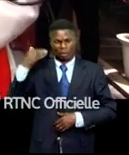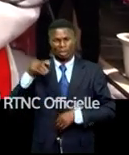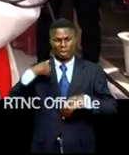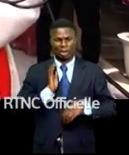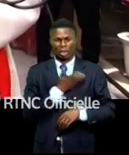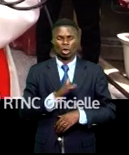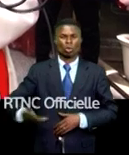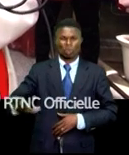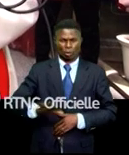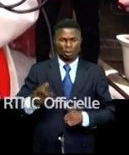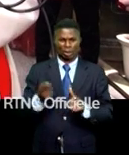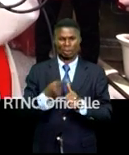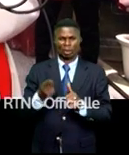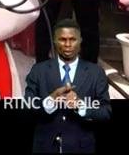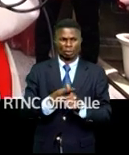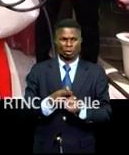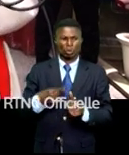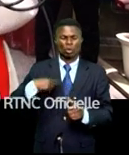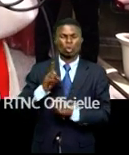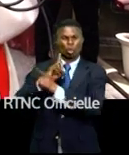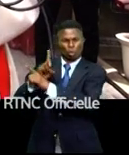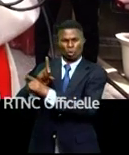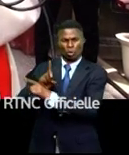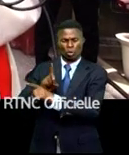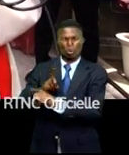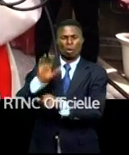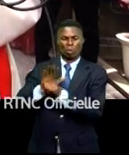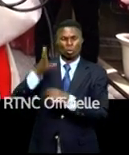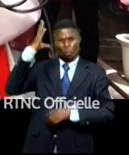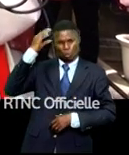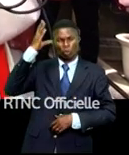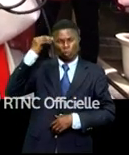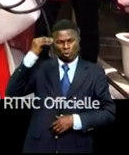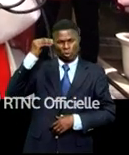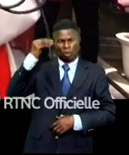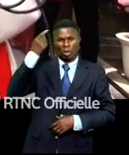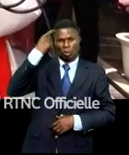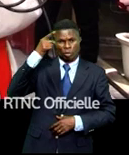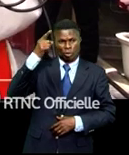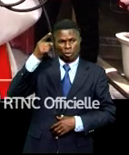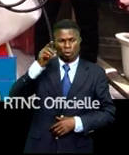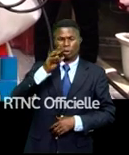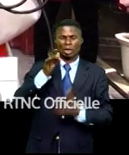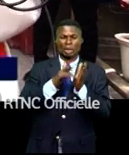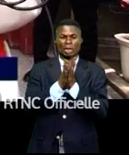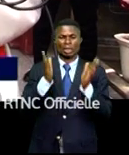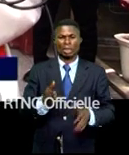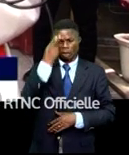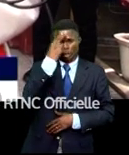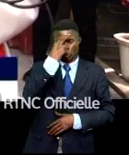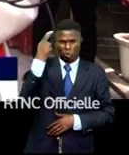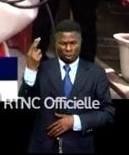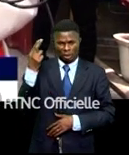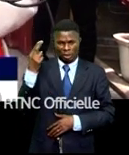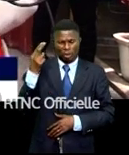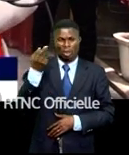pays. Et surtout, nous fondons beaucoup d'espoir sur nos fidèles chrétiens